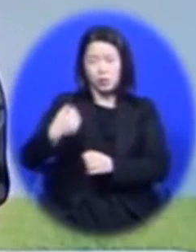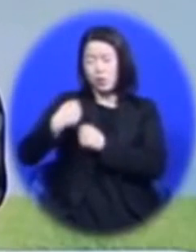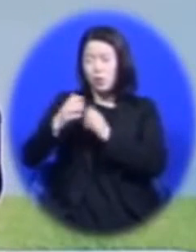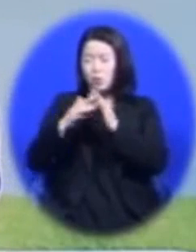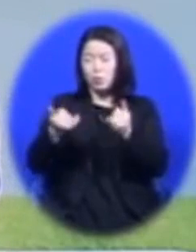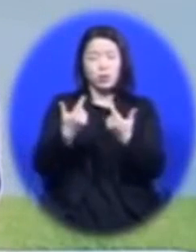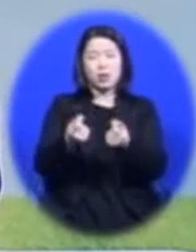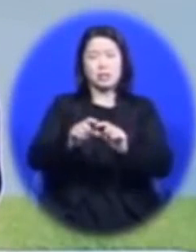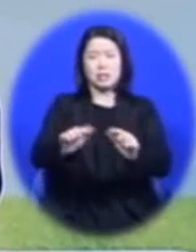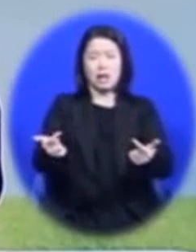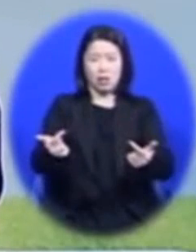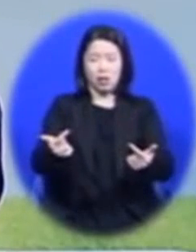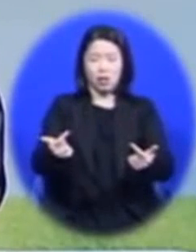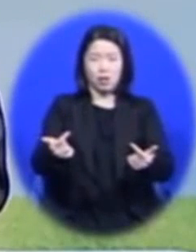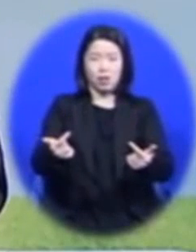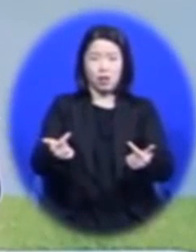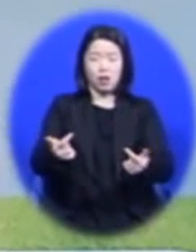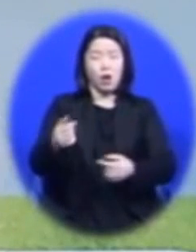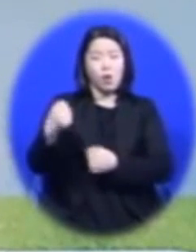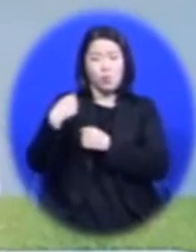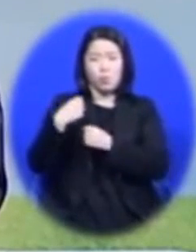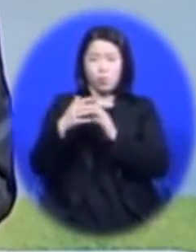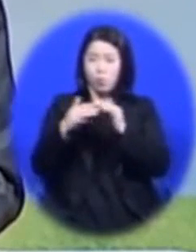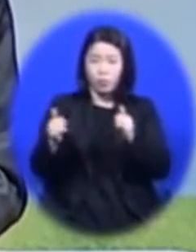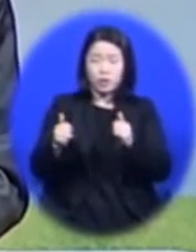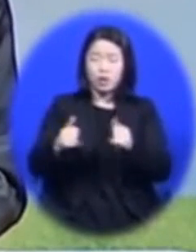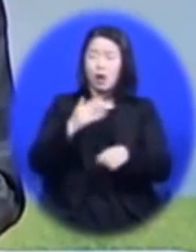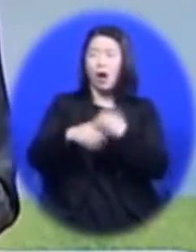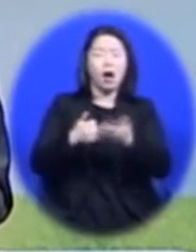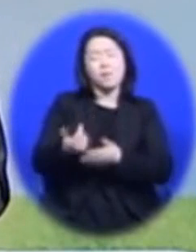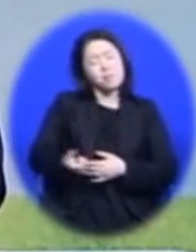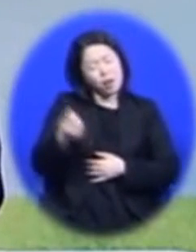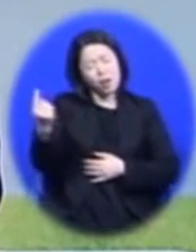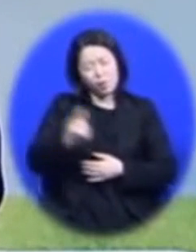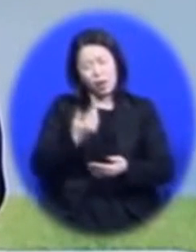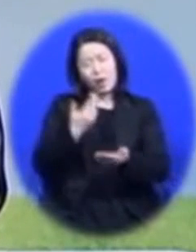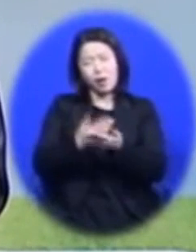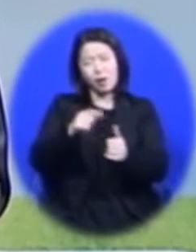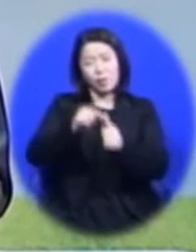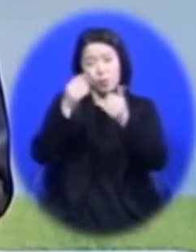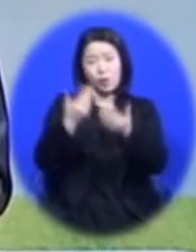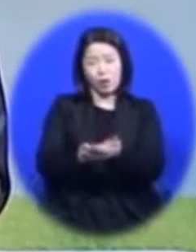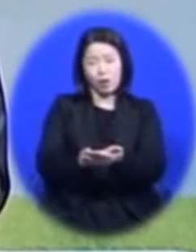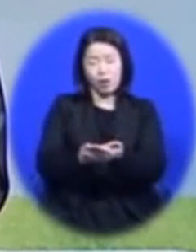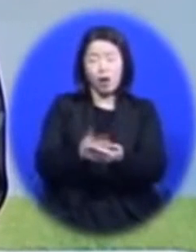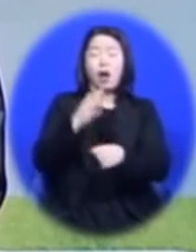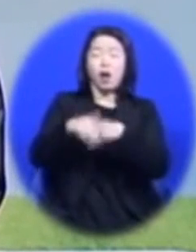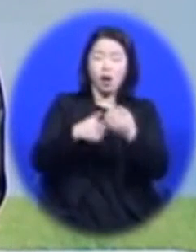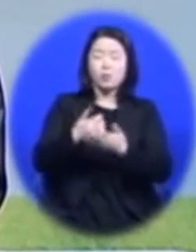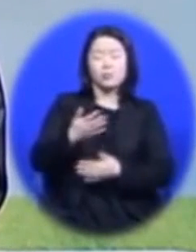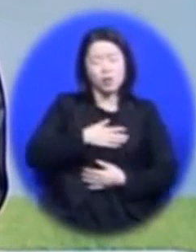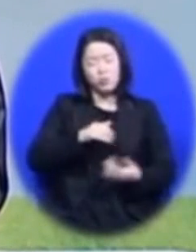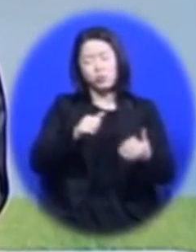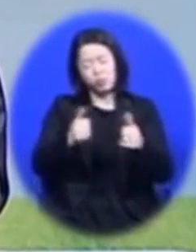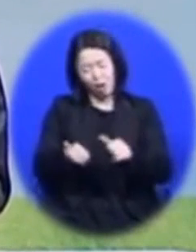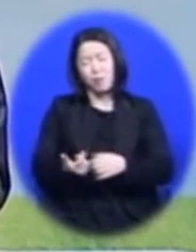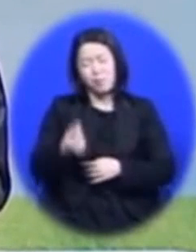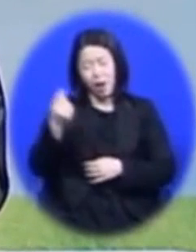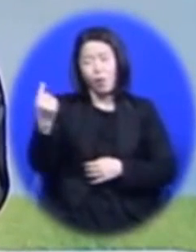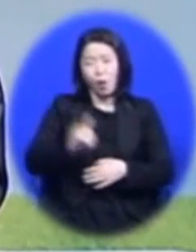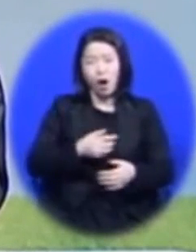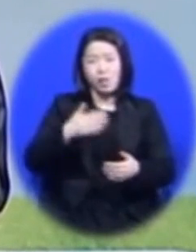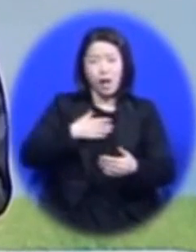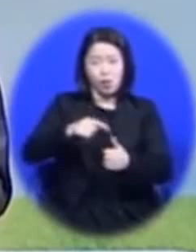같지 않습니다. 용사가 하나님 빨리 좀 와서 구원해 주세요. 하나님 나 죽겠으니 좀 빨리 좀